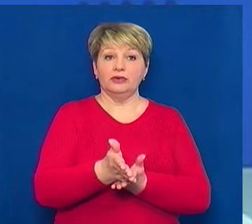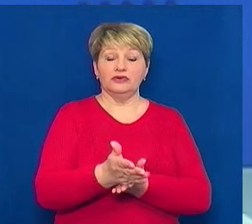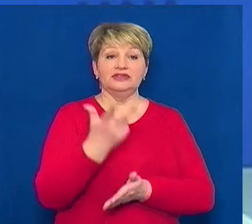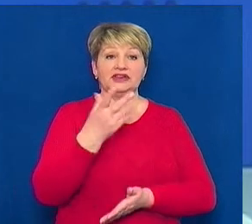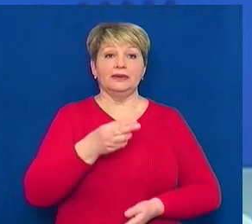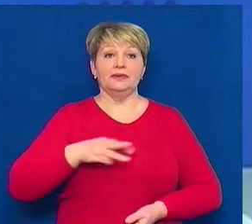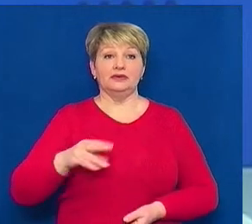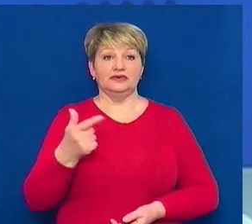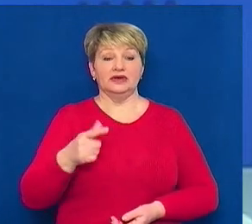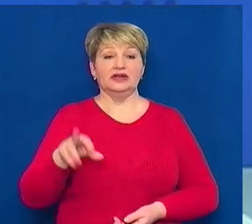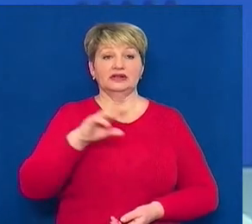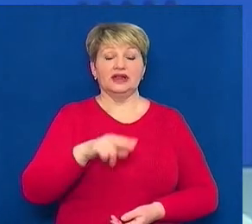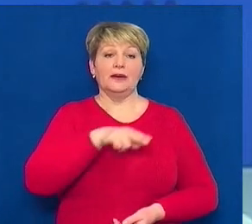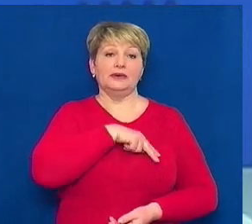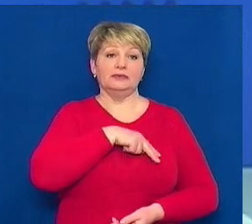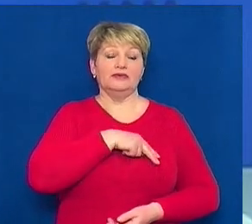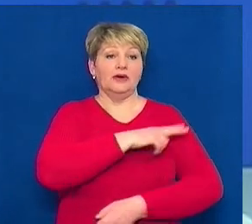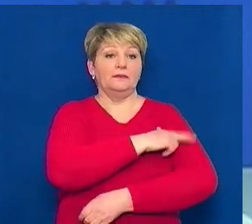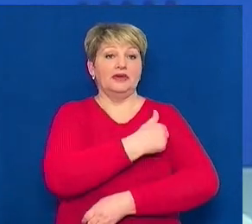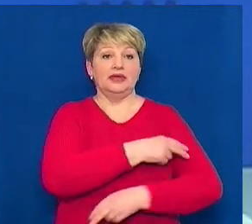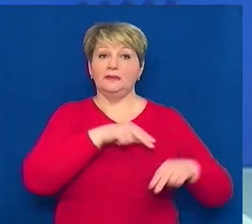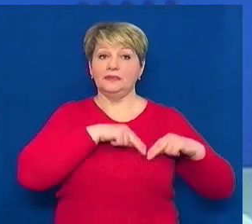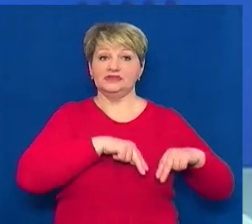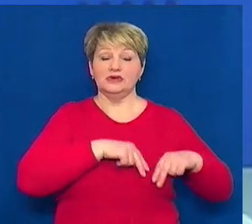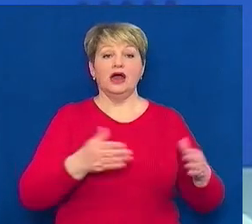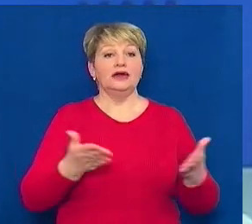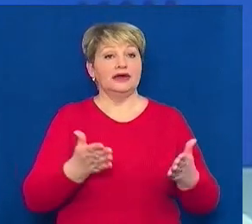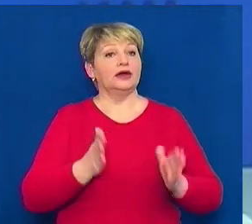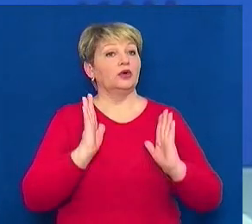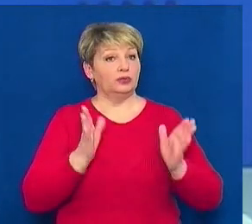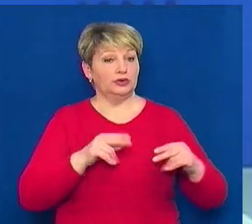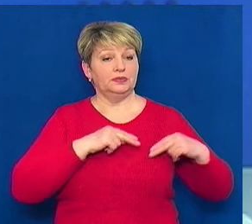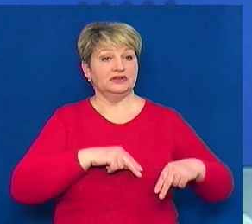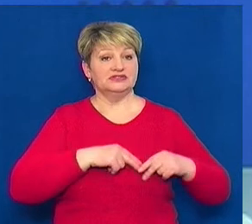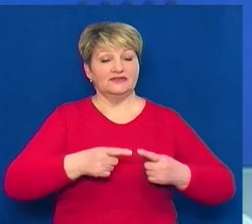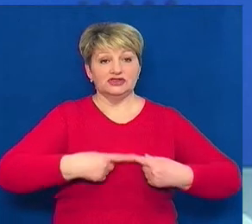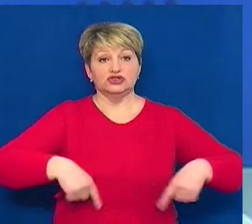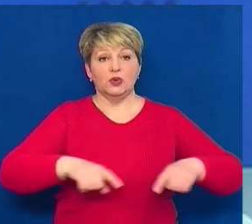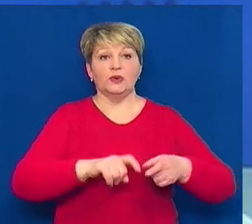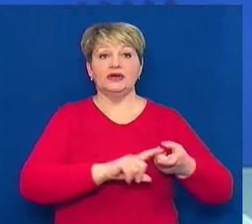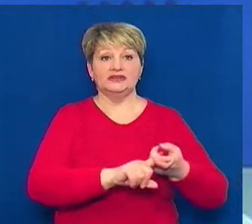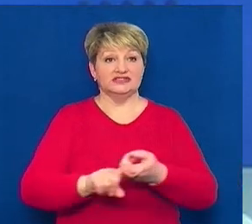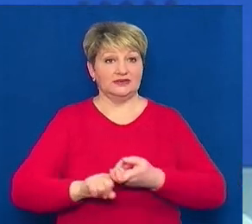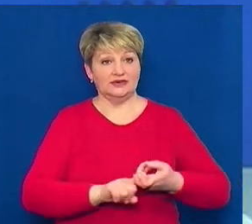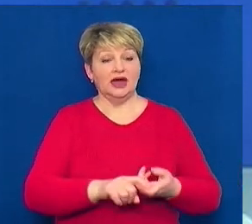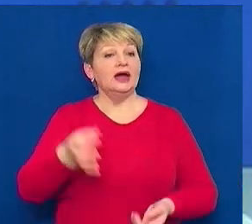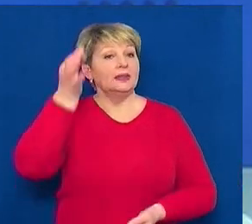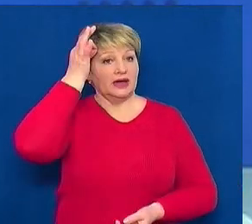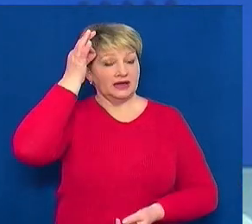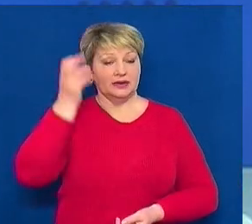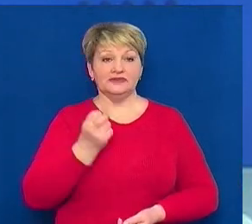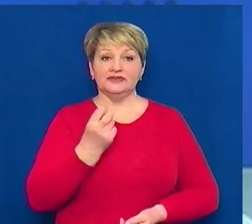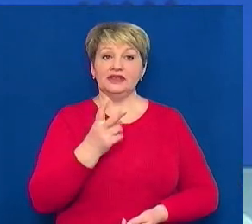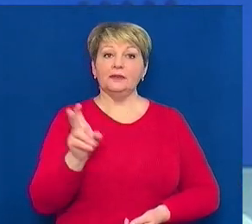3 мільйони гривень для преміювання медперсоналу, який працюватиме в зоні інфекційного ризику. Нагадаємо, із